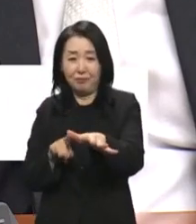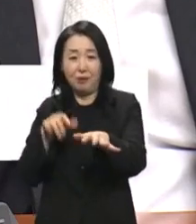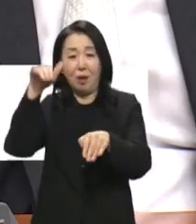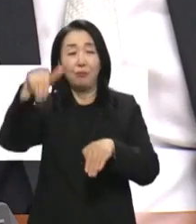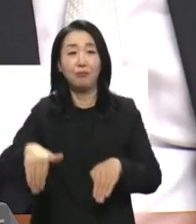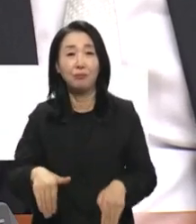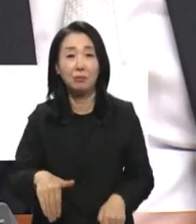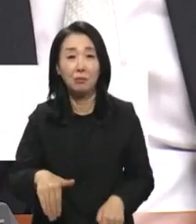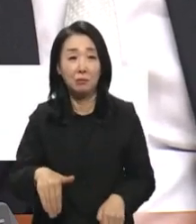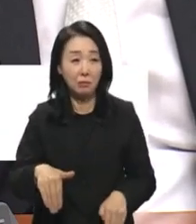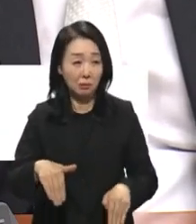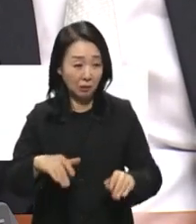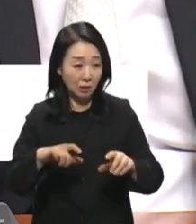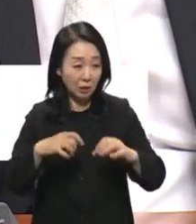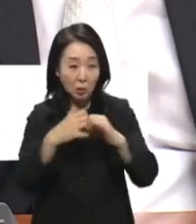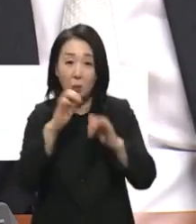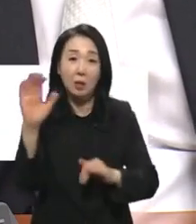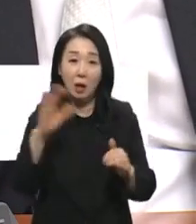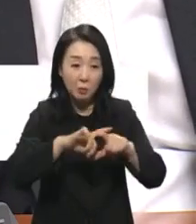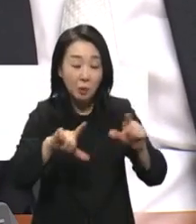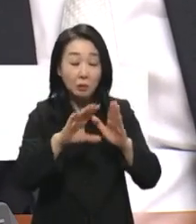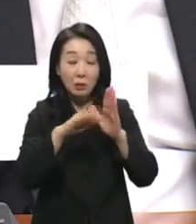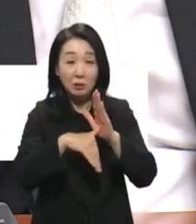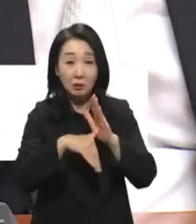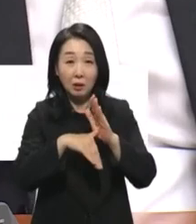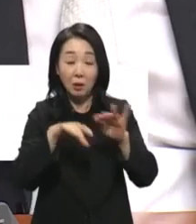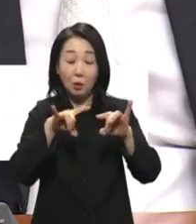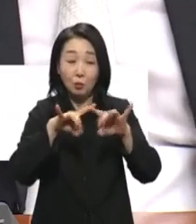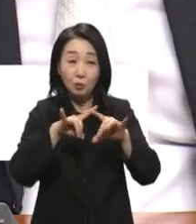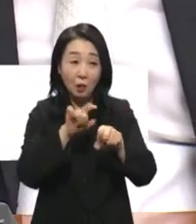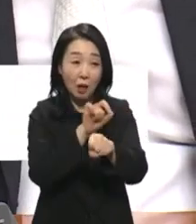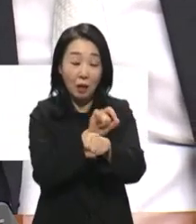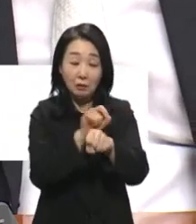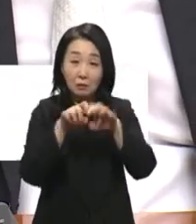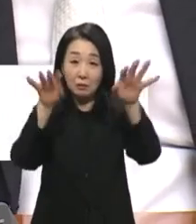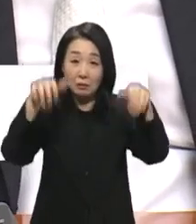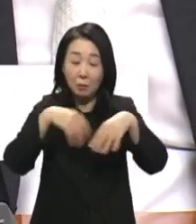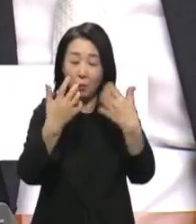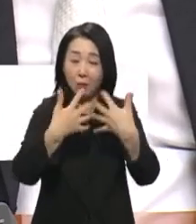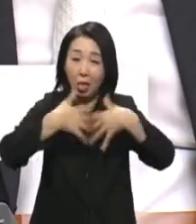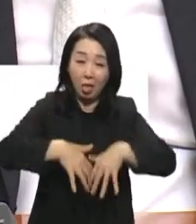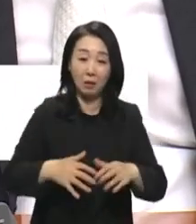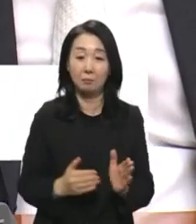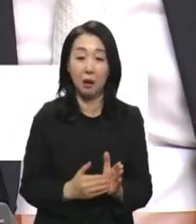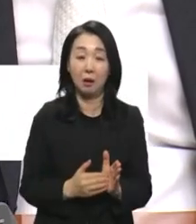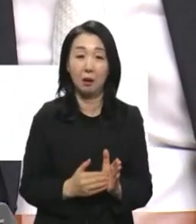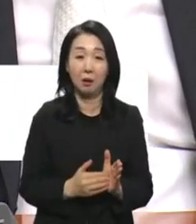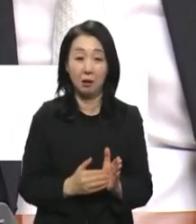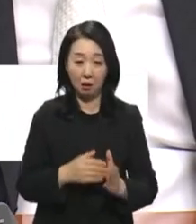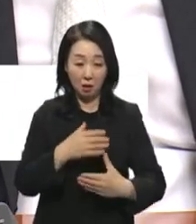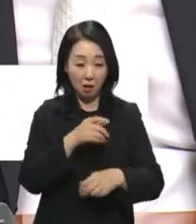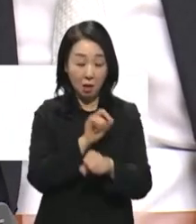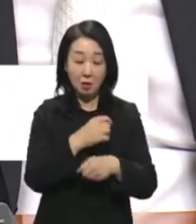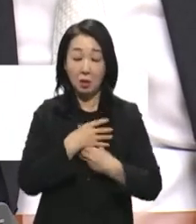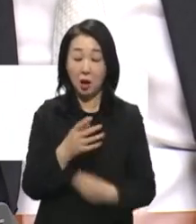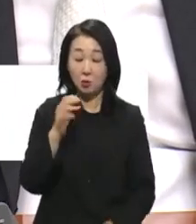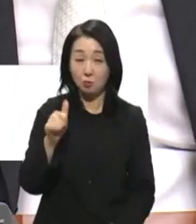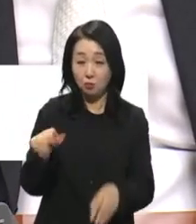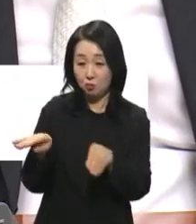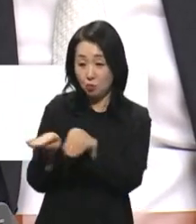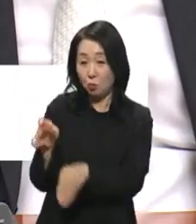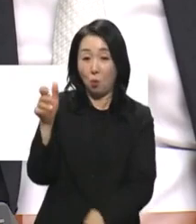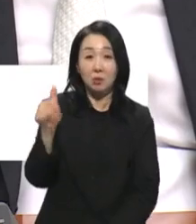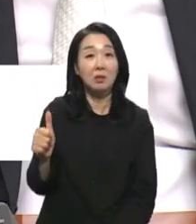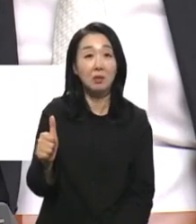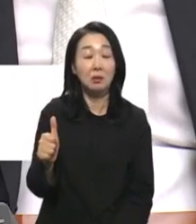국가행정 시스템이 목이 되었습니다 한도수 총리나 이상민 행정안전부장관 혹은 일선